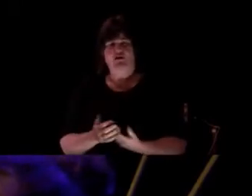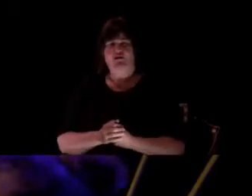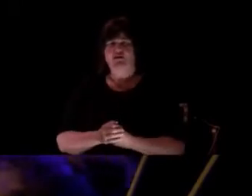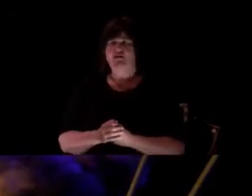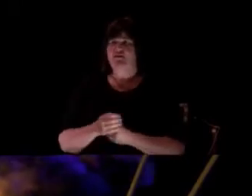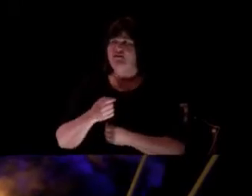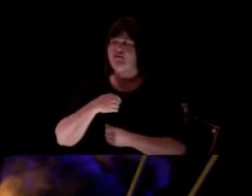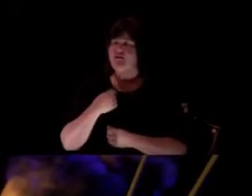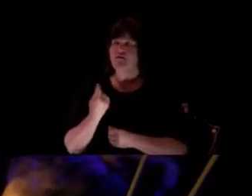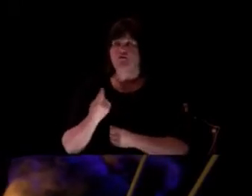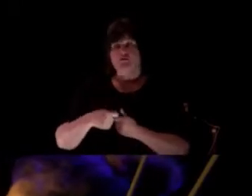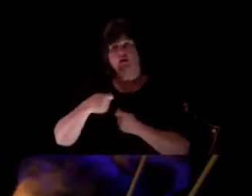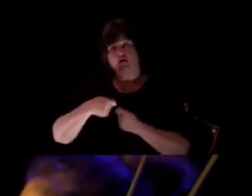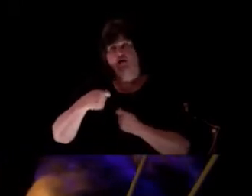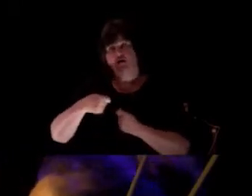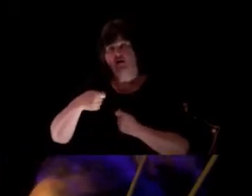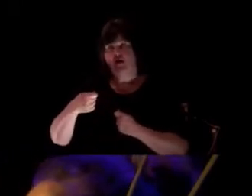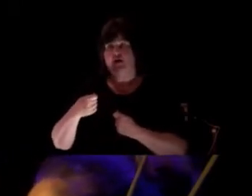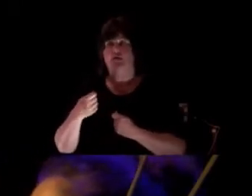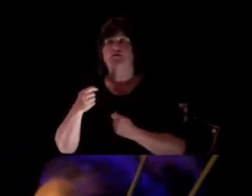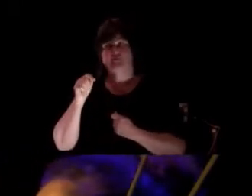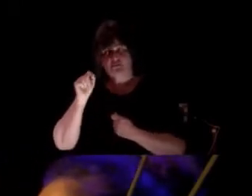det ganske langt før det skjedde.